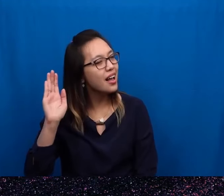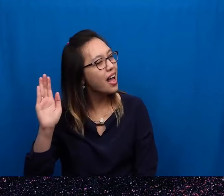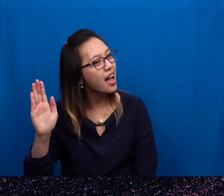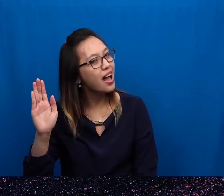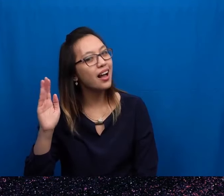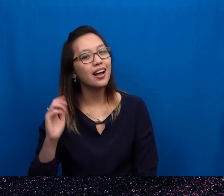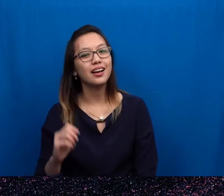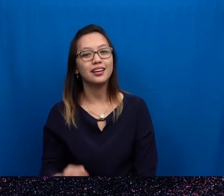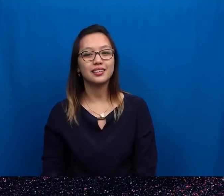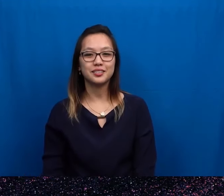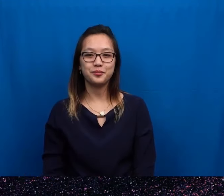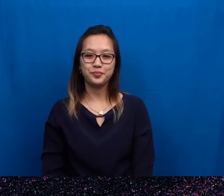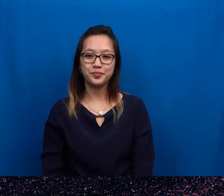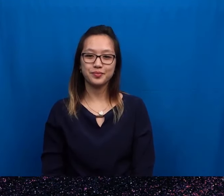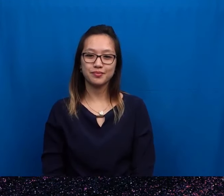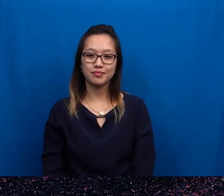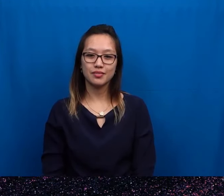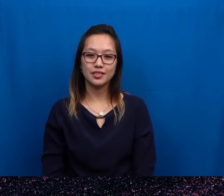mendengar